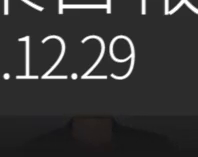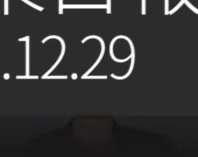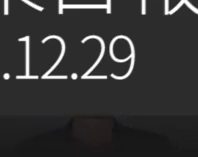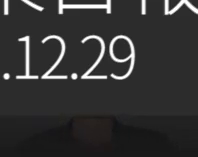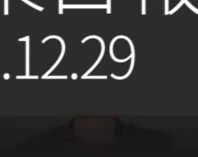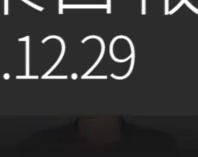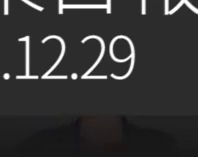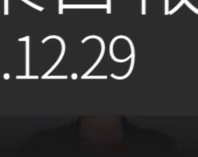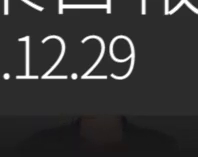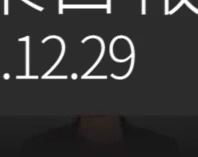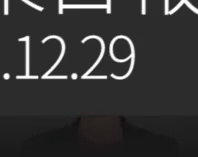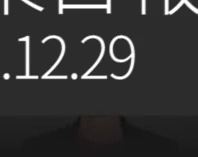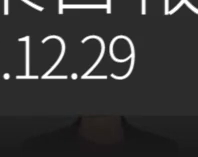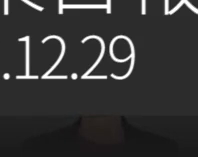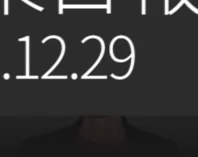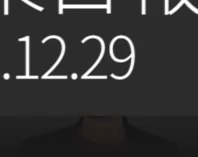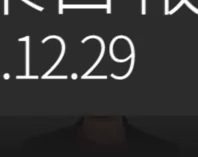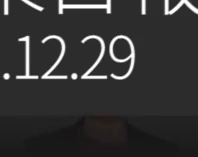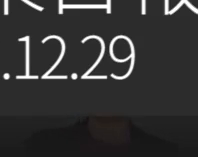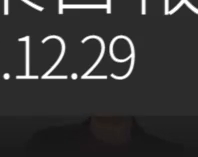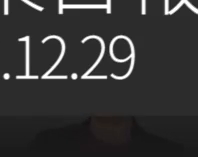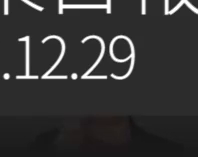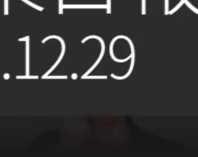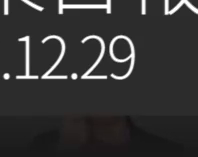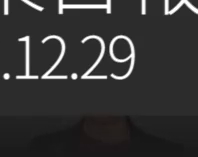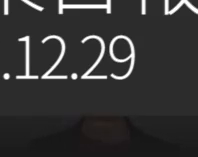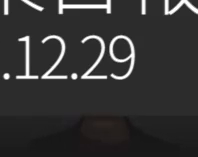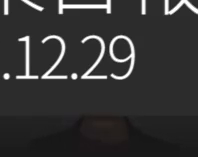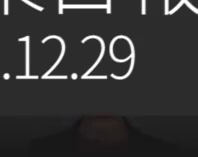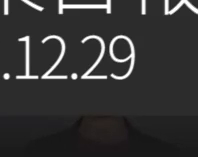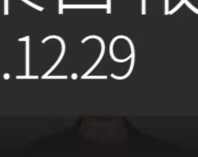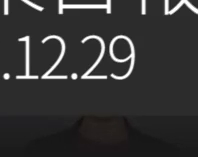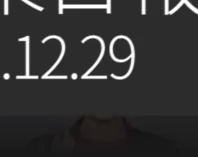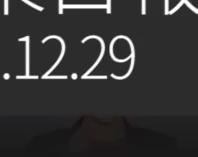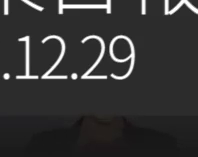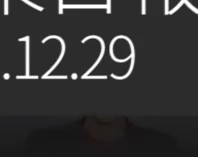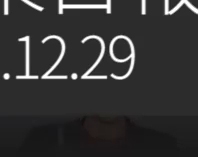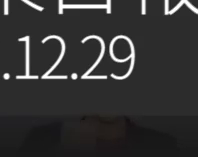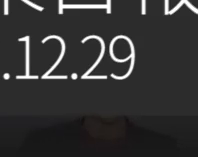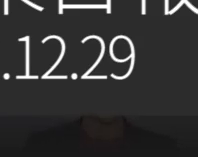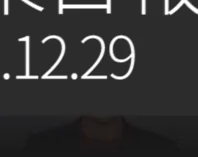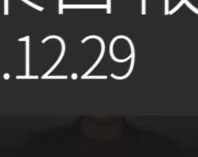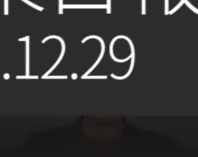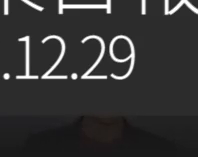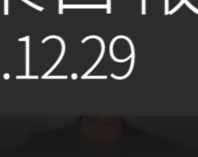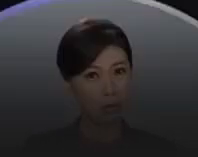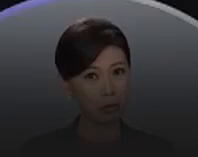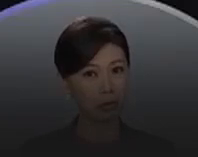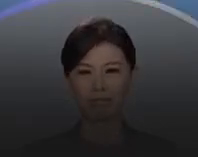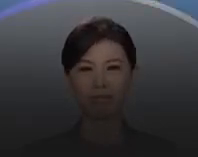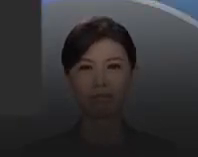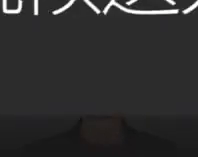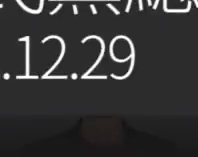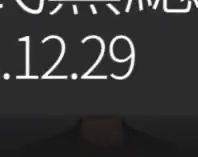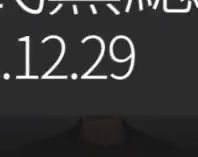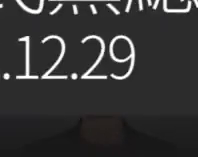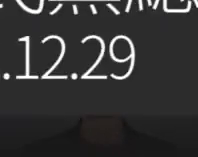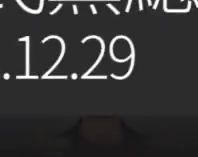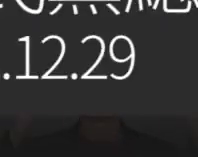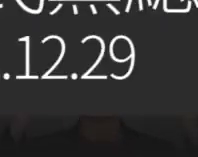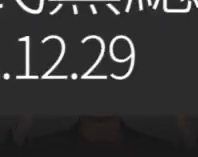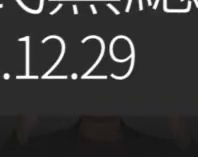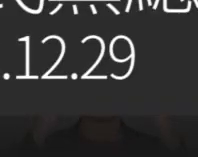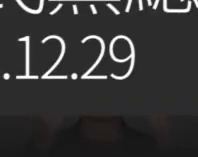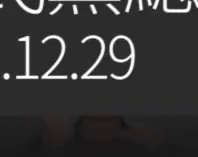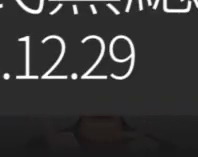问您要如何说服选民，您当选之后不会欺瞒选民，也不会违背对台湾人民的承诺？ 谢谢《苹果日报》的提